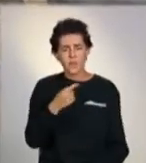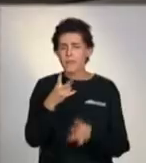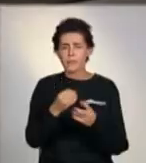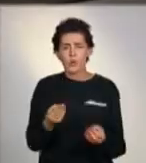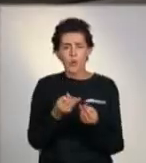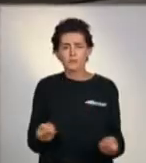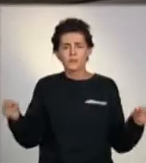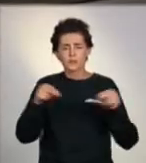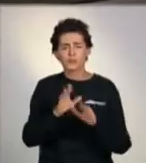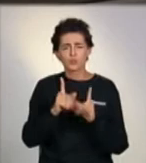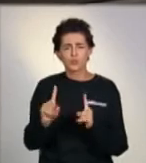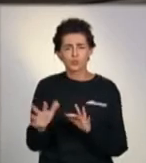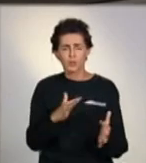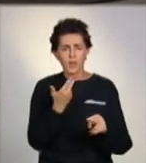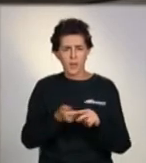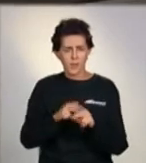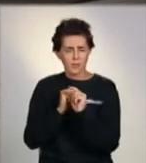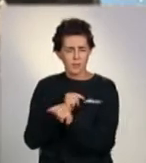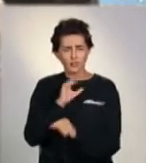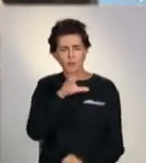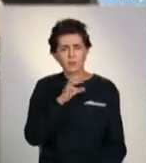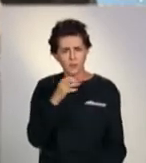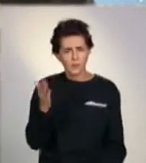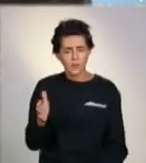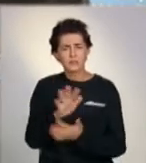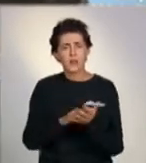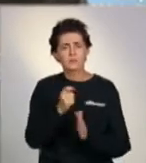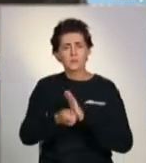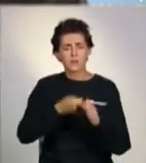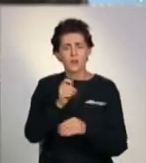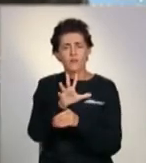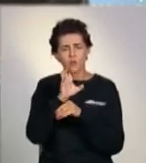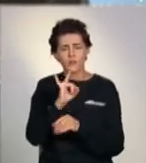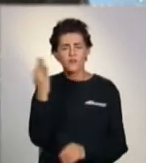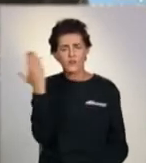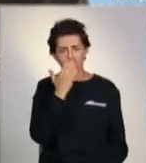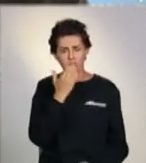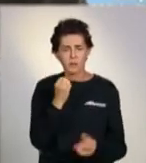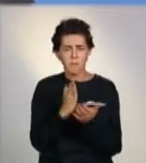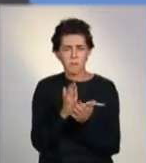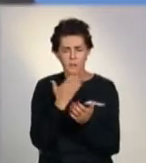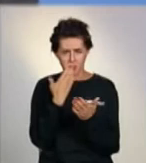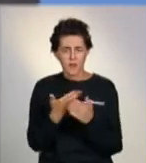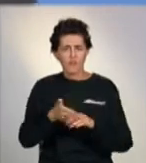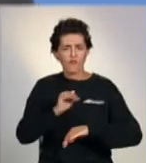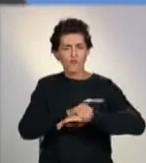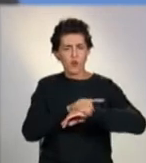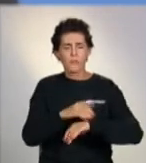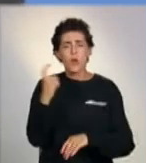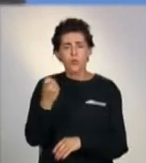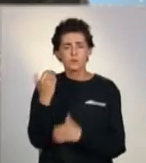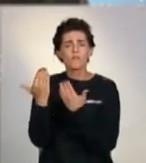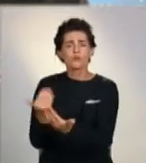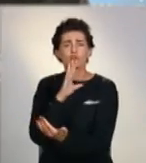залишить без уваги і випадок з ротвейлером. Заявники надали фото і відеофіксацію цього факту. На господарку